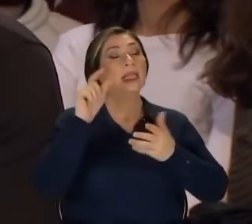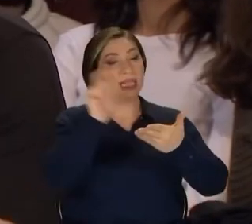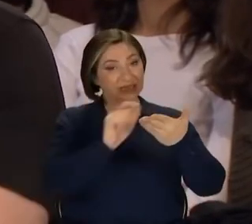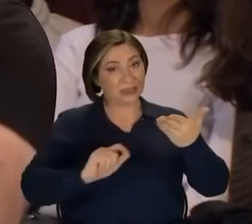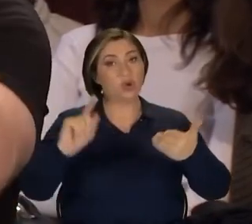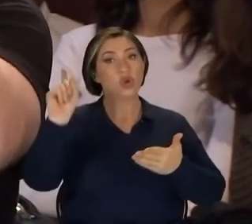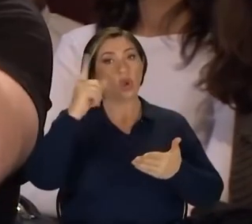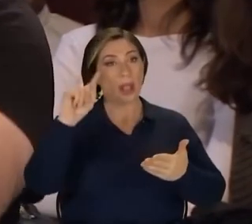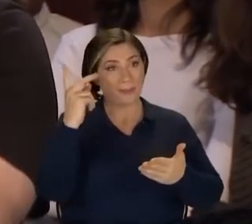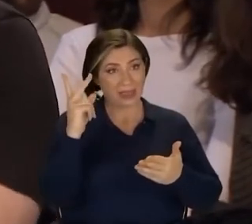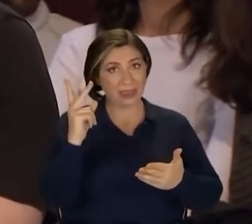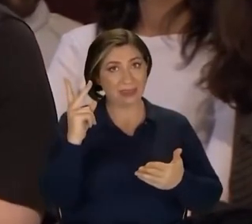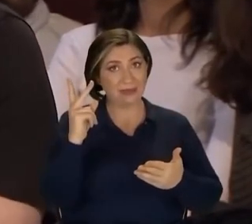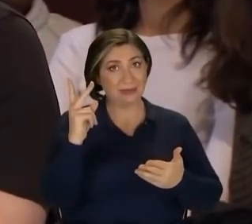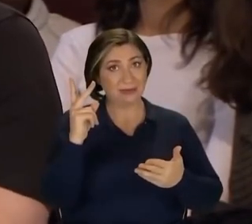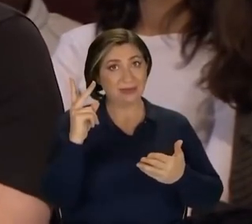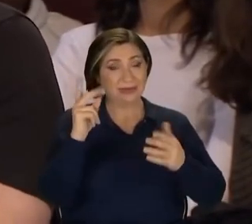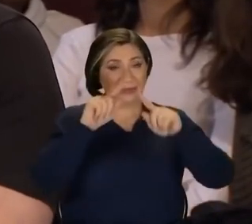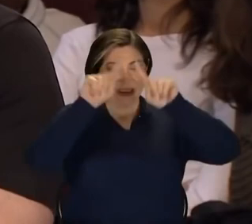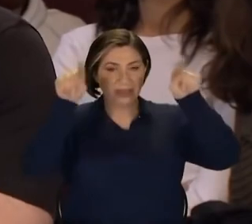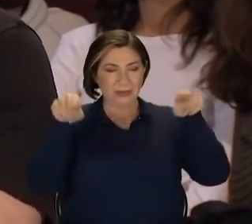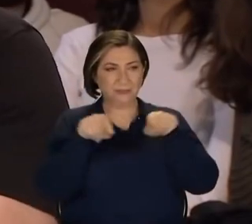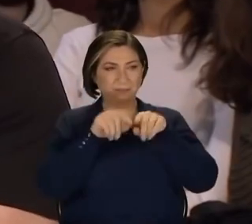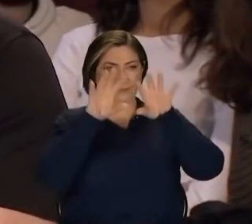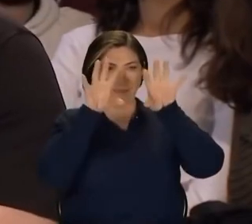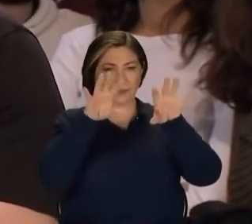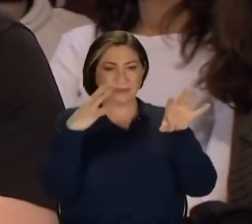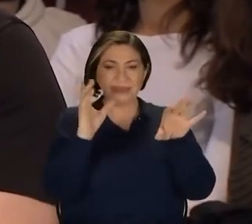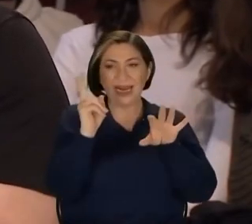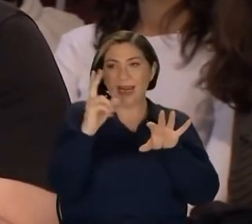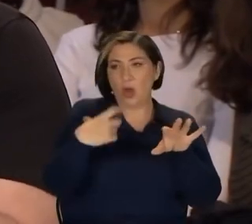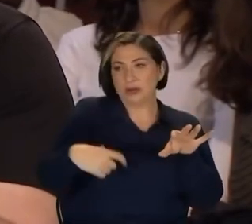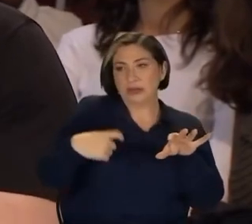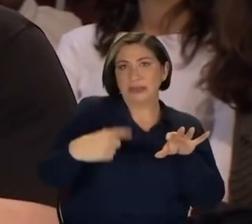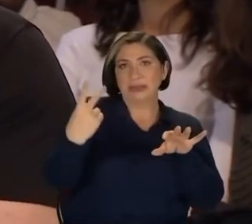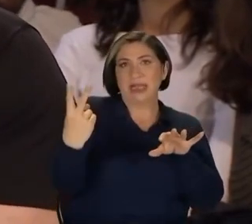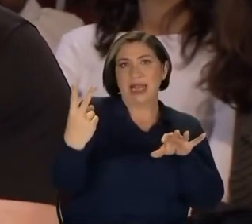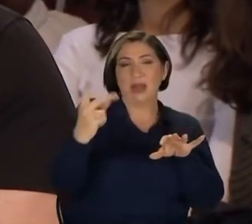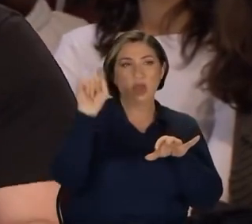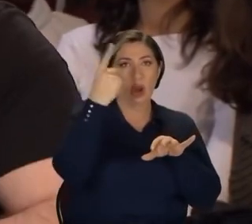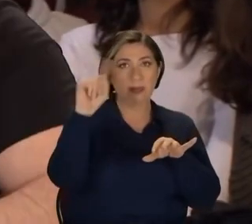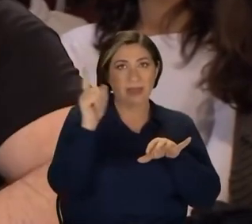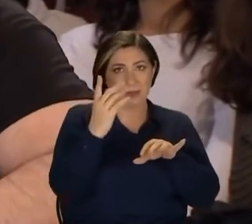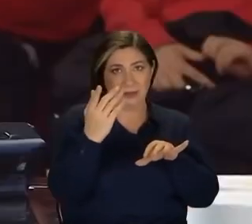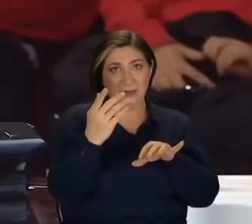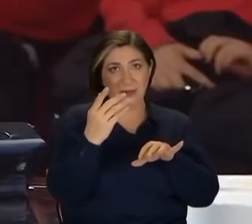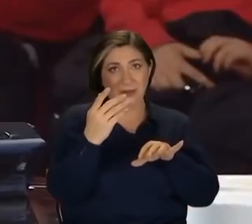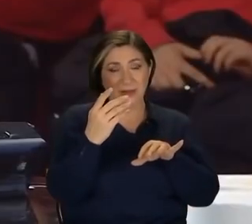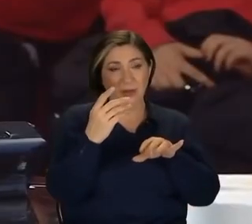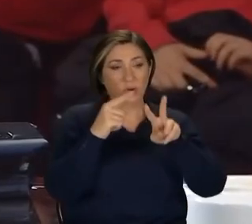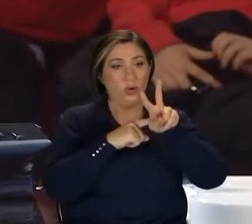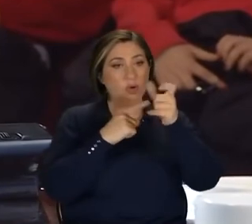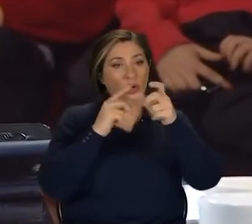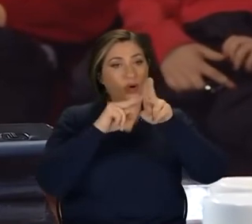yazarı ve yönetmeninin yani çerçevesini kurduğu nevi şahsına münhasır bir yönetmen ya